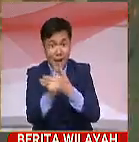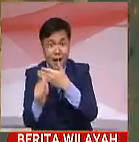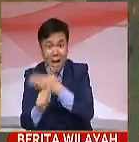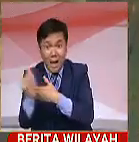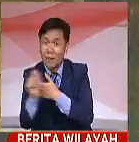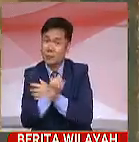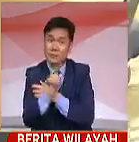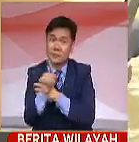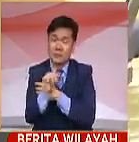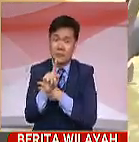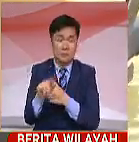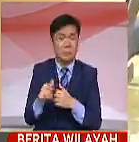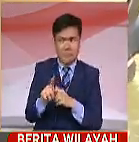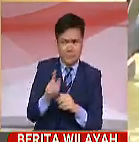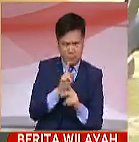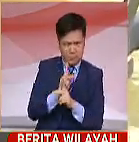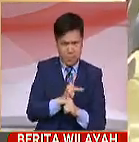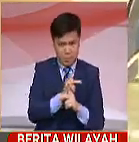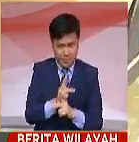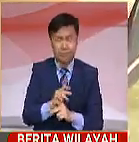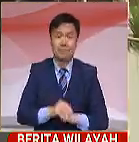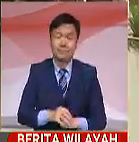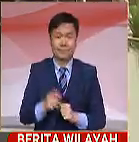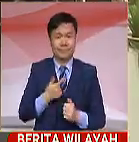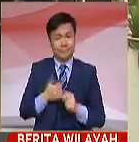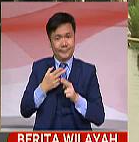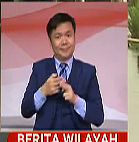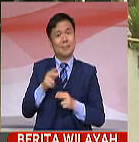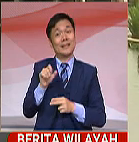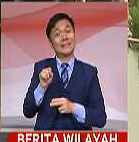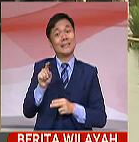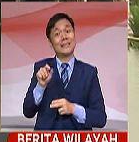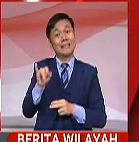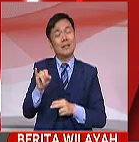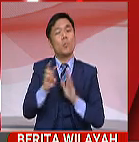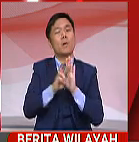sebarang risiko yang tak diingini. Siti Aida Alik untuk RTM.